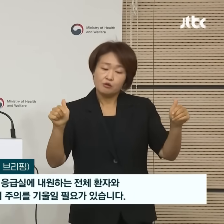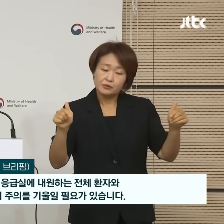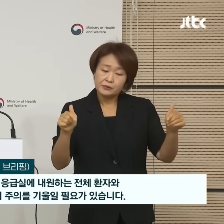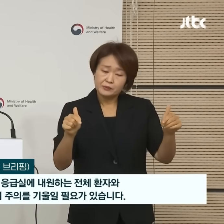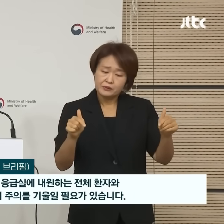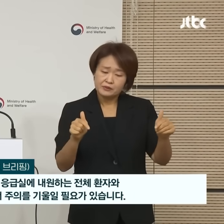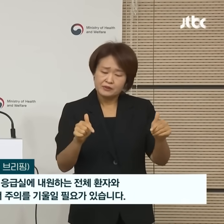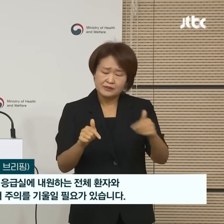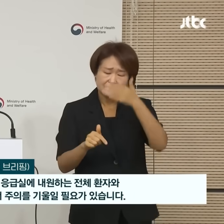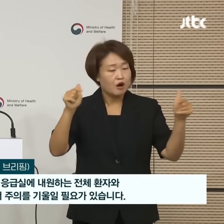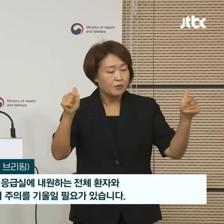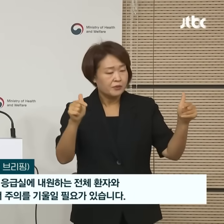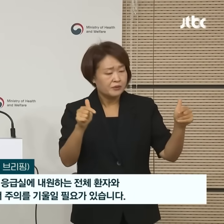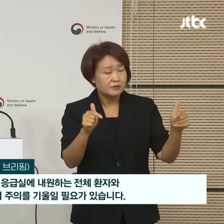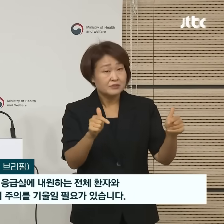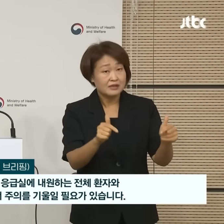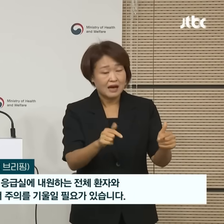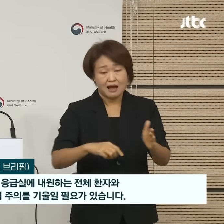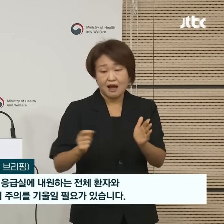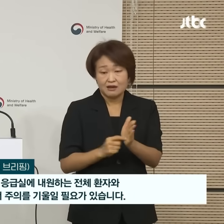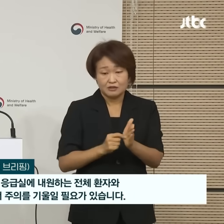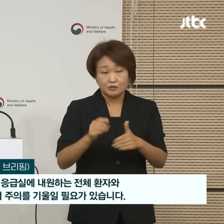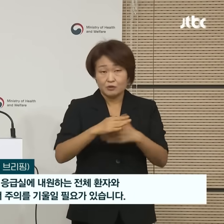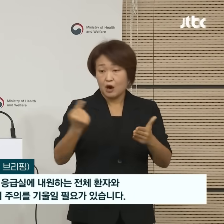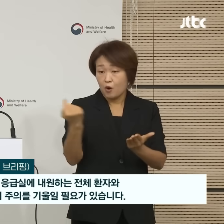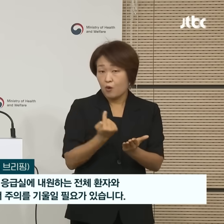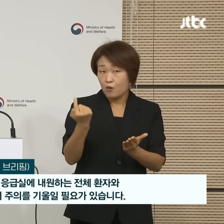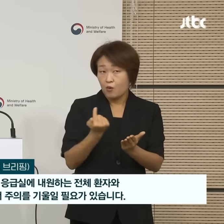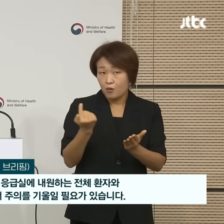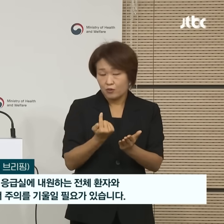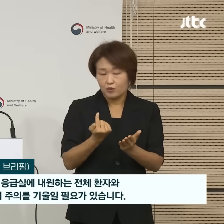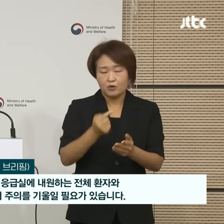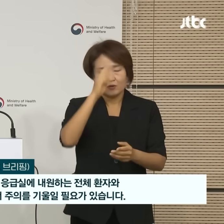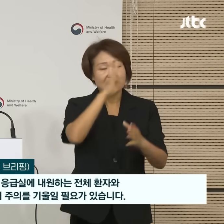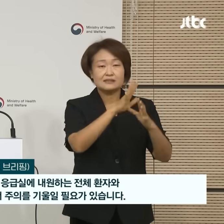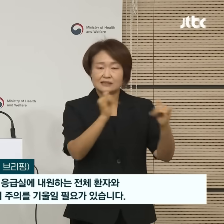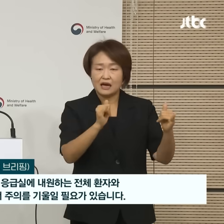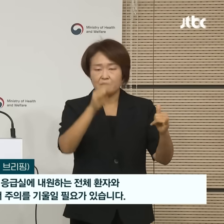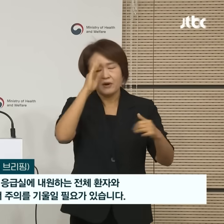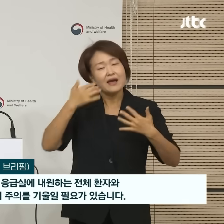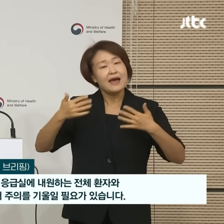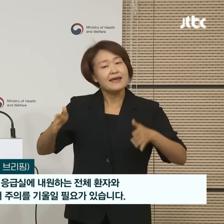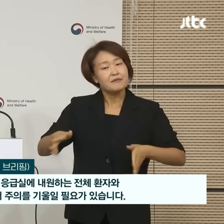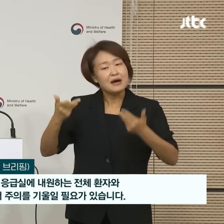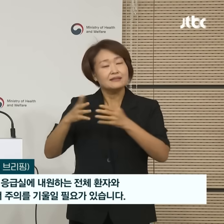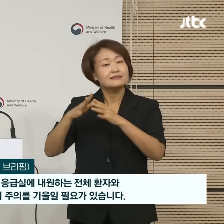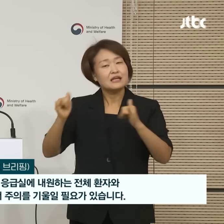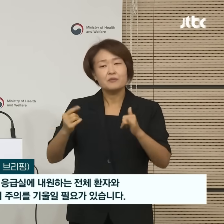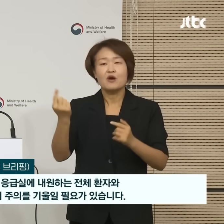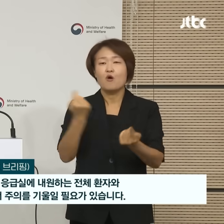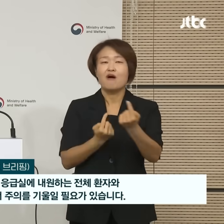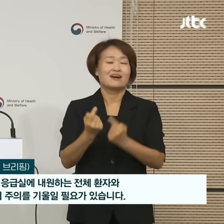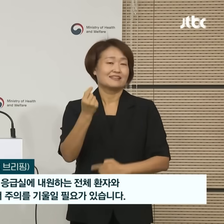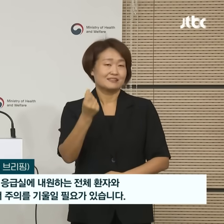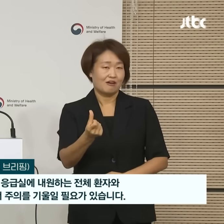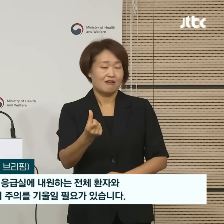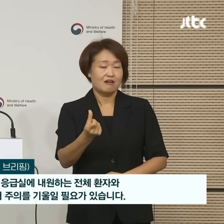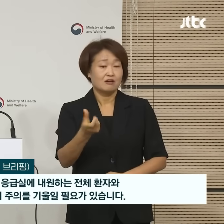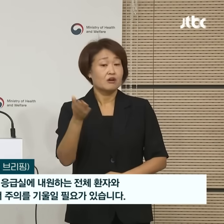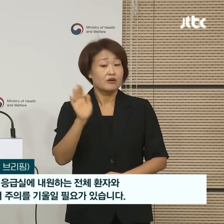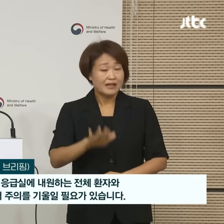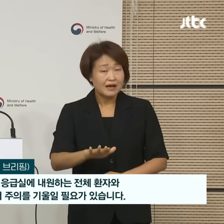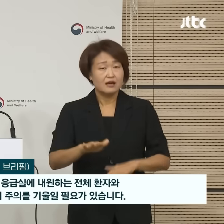추세에 있습니다 응급실에 내원하는 전체 환자와 경증 환자의 방문이 감소하고 있으나